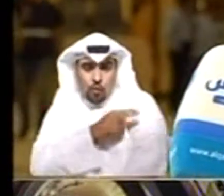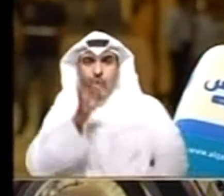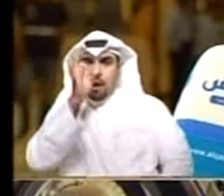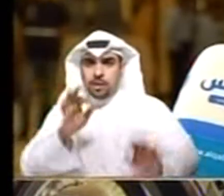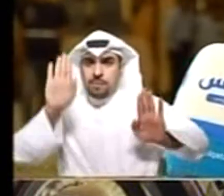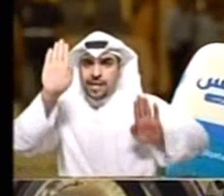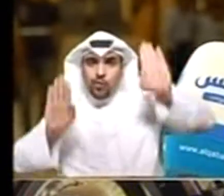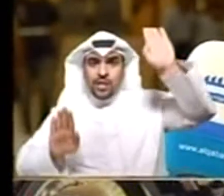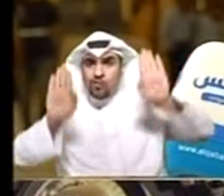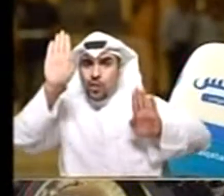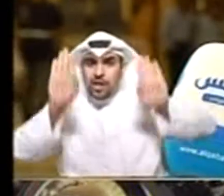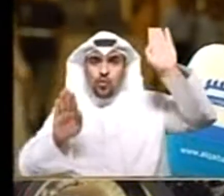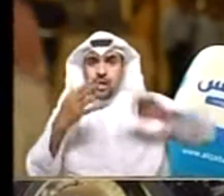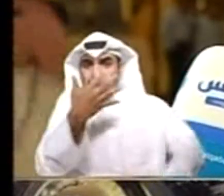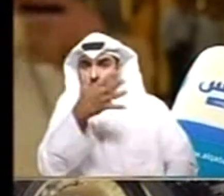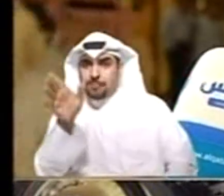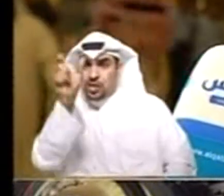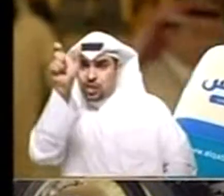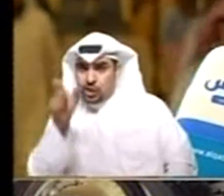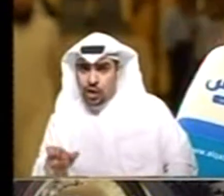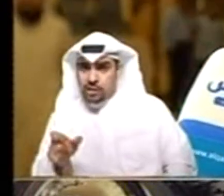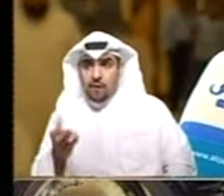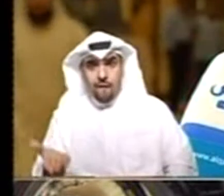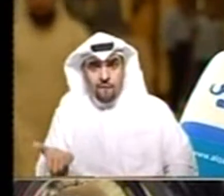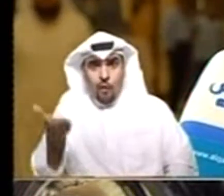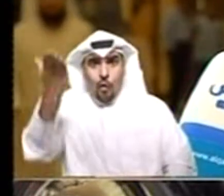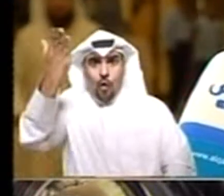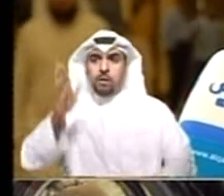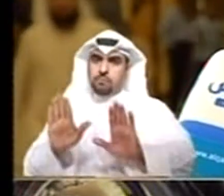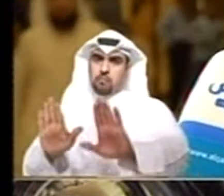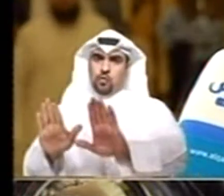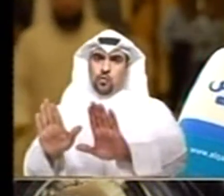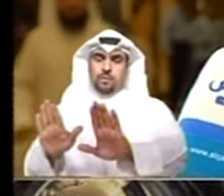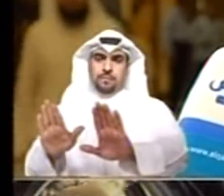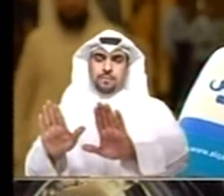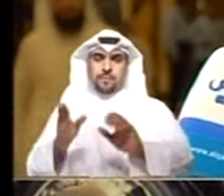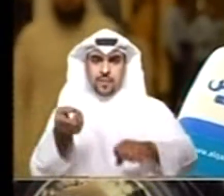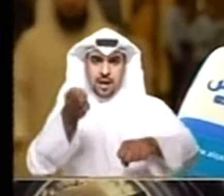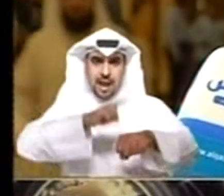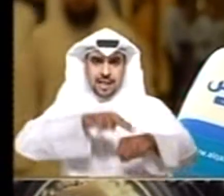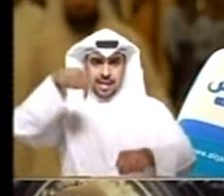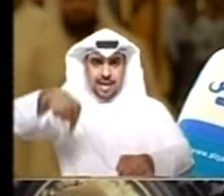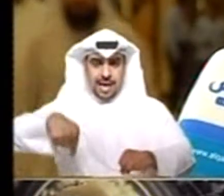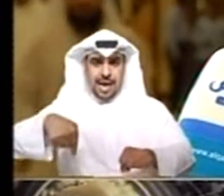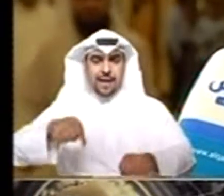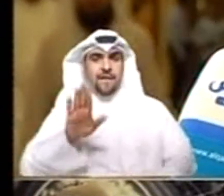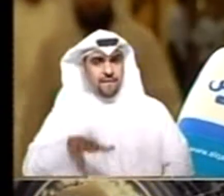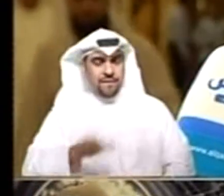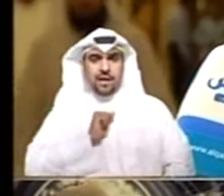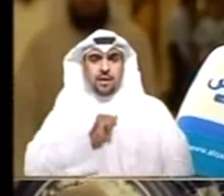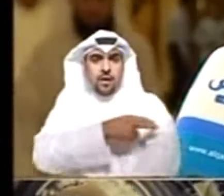المجلس ناقص العضو اللي في حق طلب الإسقاط.